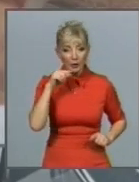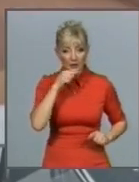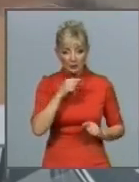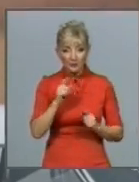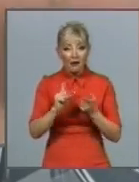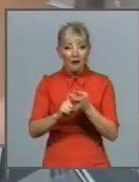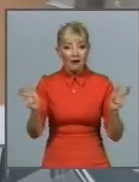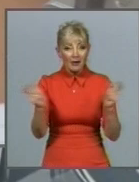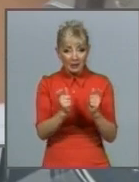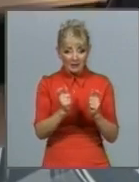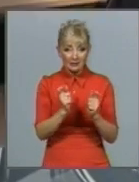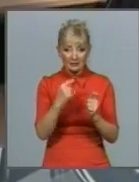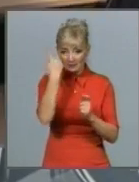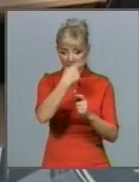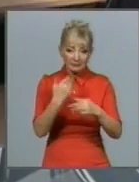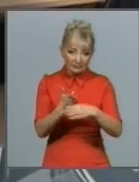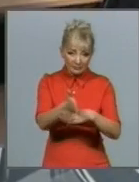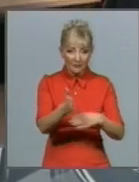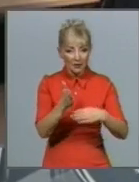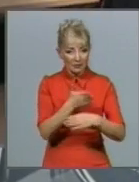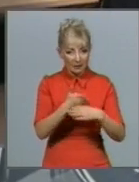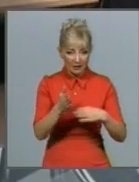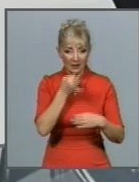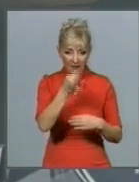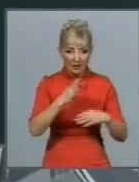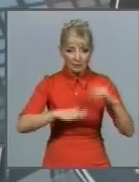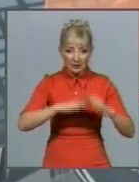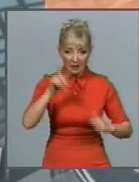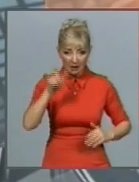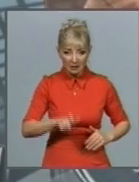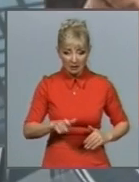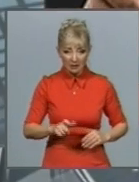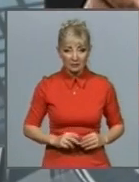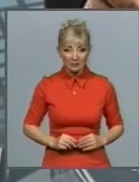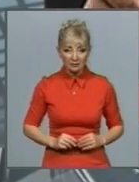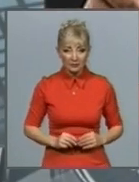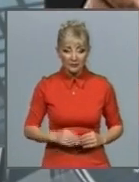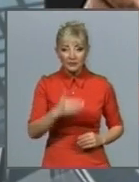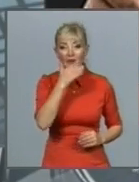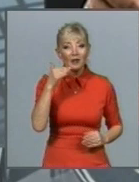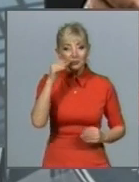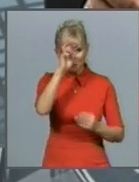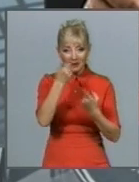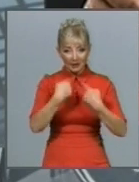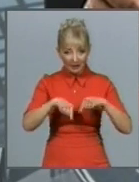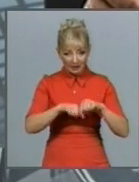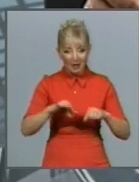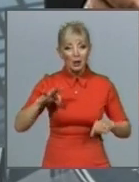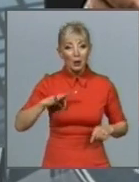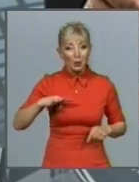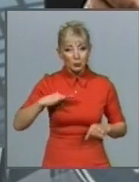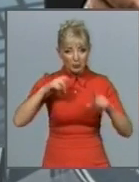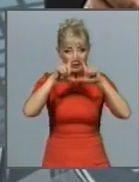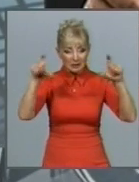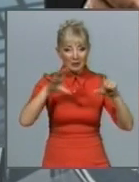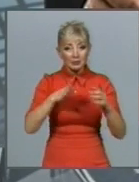очного банківського обслуговування у відділеннях, переконують фахівці. У багатьох країнах і юрисдикціях було закрито